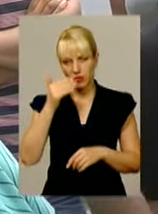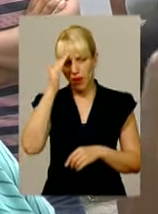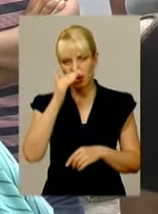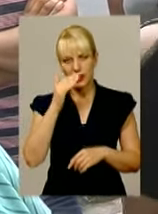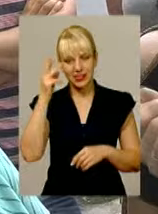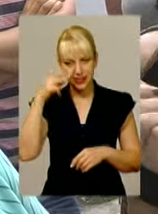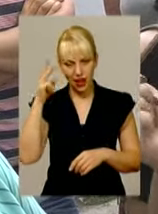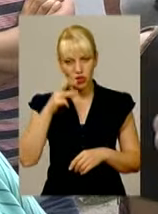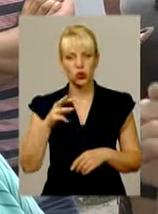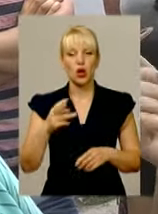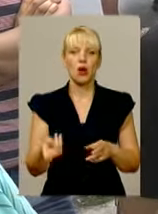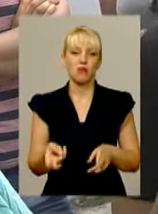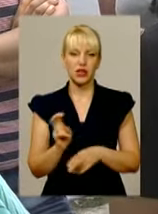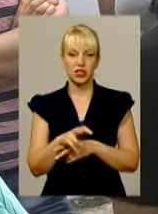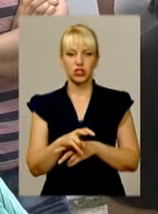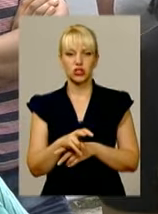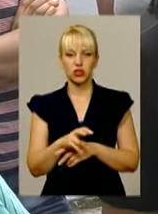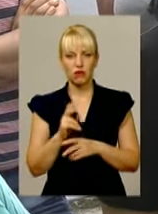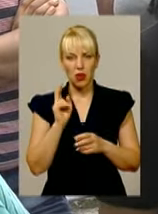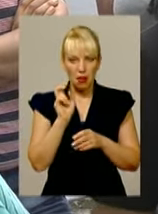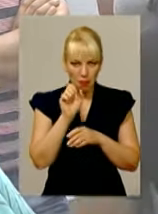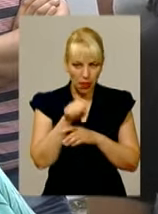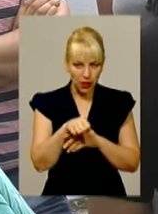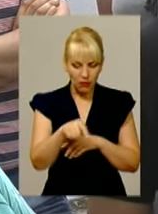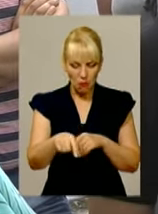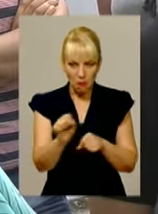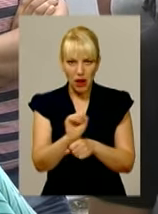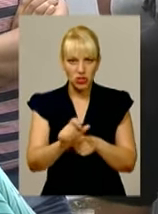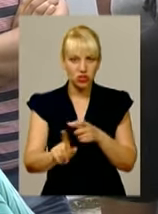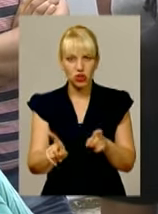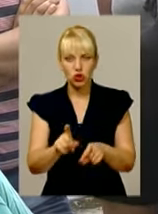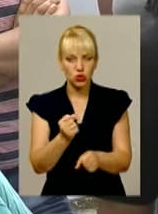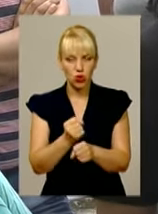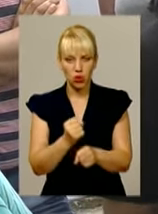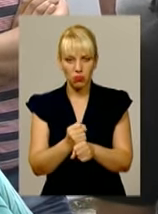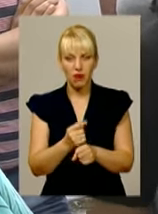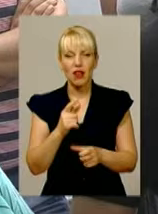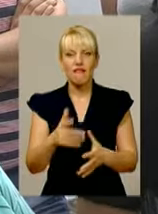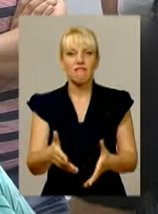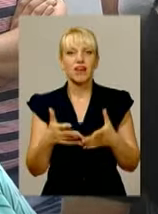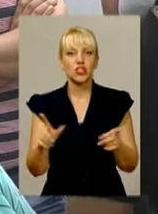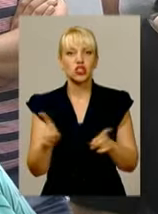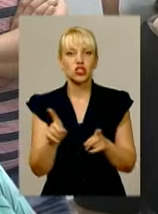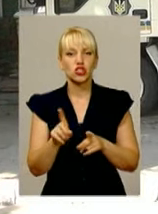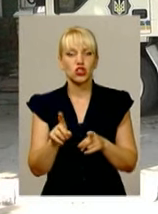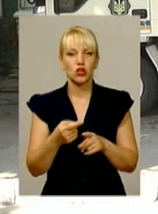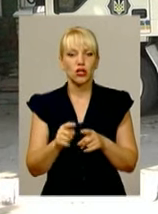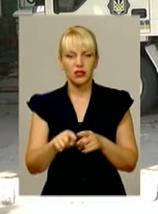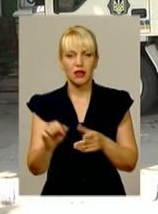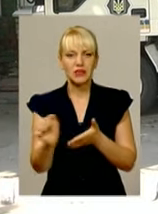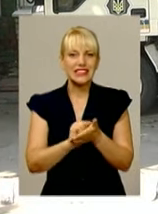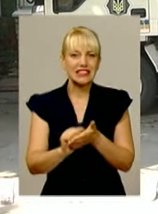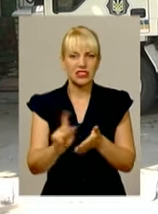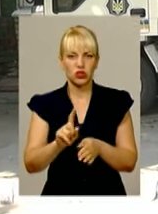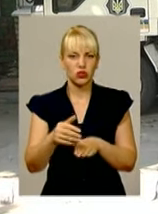і перехилився через вікно і щось там робив в машині. Потім вияснило, що ніби він там і міняв кросовки, і стирав. Проте вже